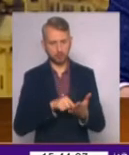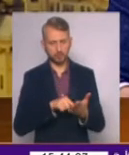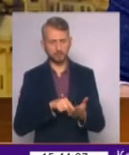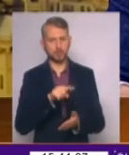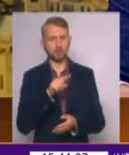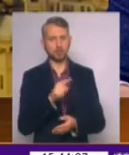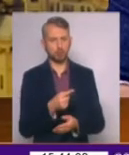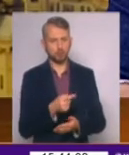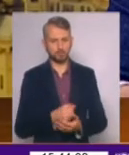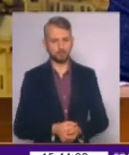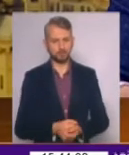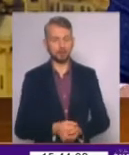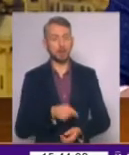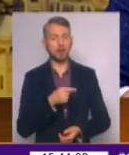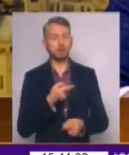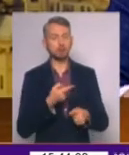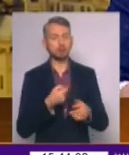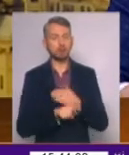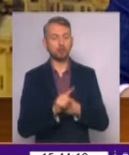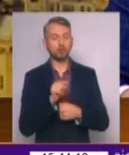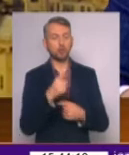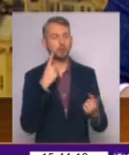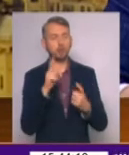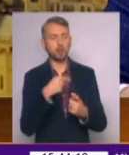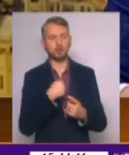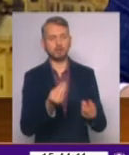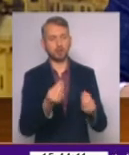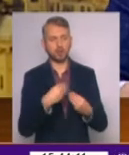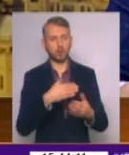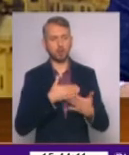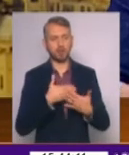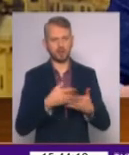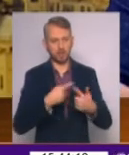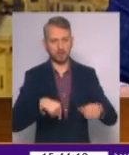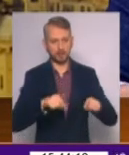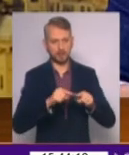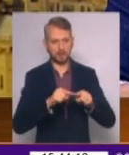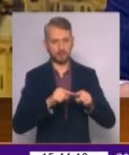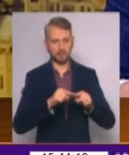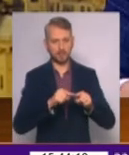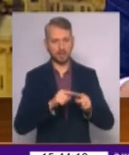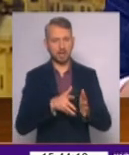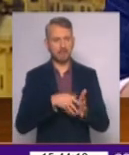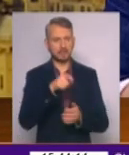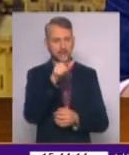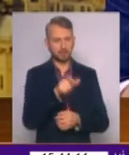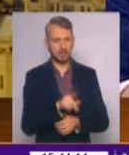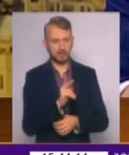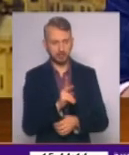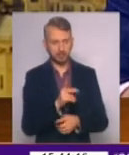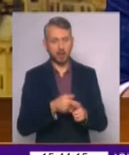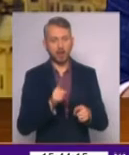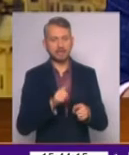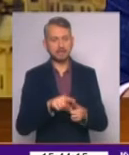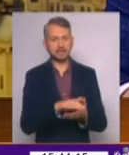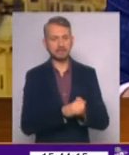Чому? Тому що ту інформацію, яку нам надали громадська організація, заявник, а це